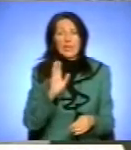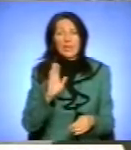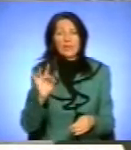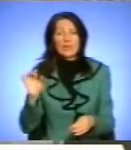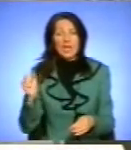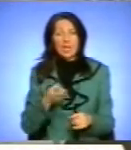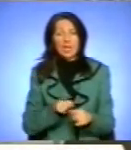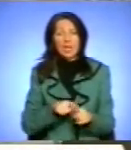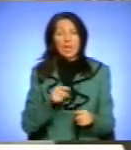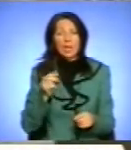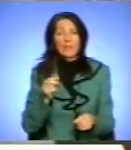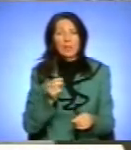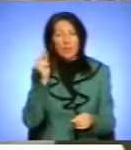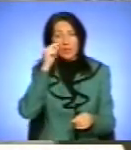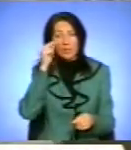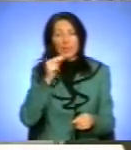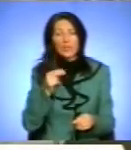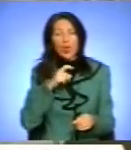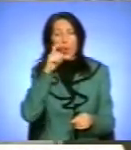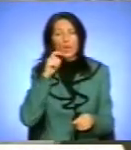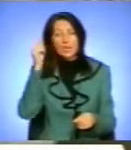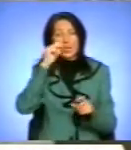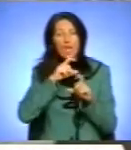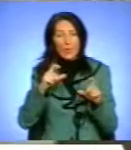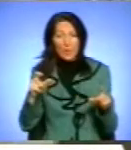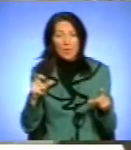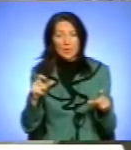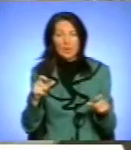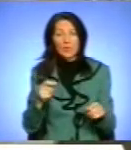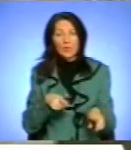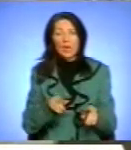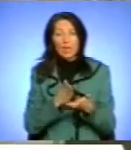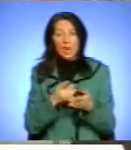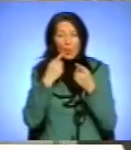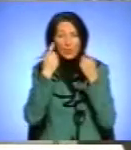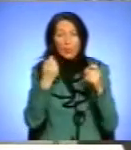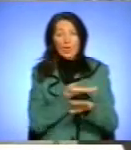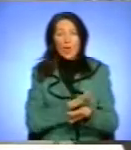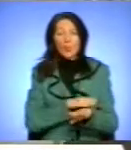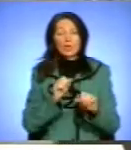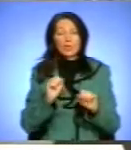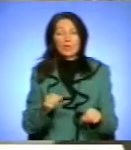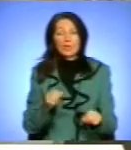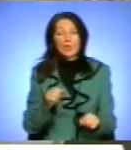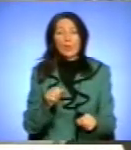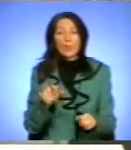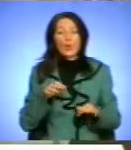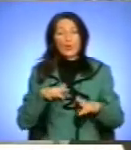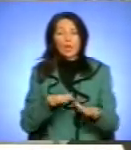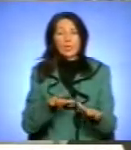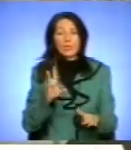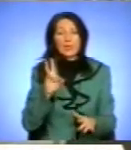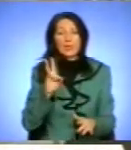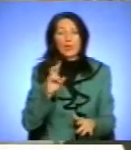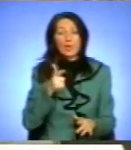Поля. Також є повідомлення польських властей, польської поліції про діяльність Никифора Гірняка. Ось.